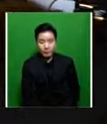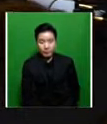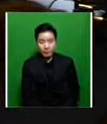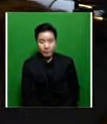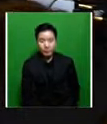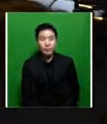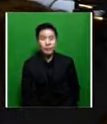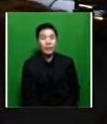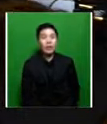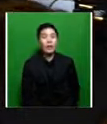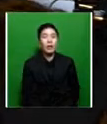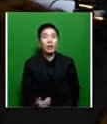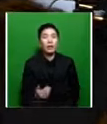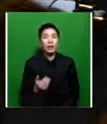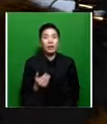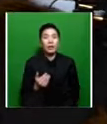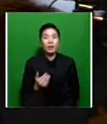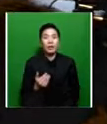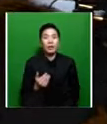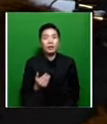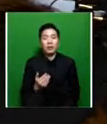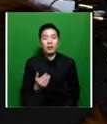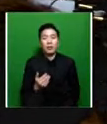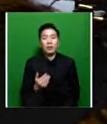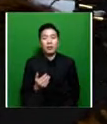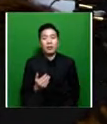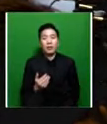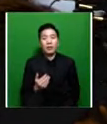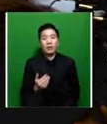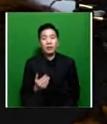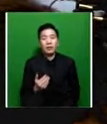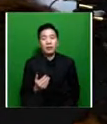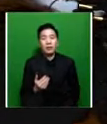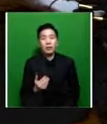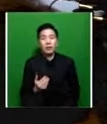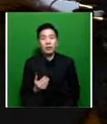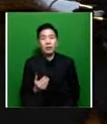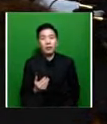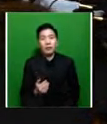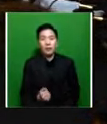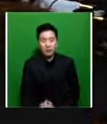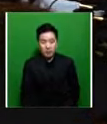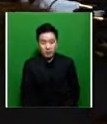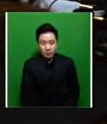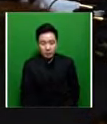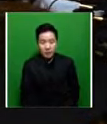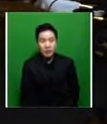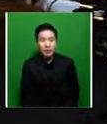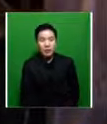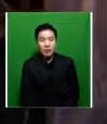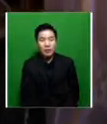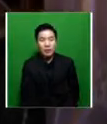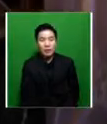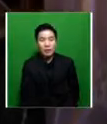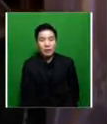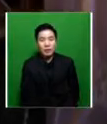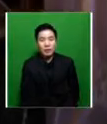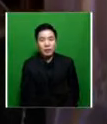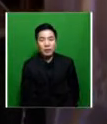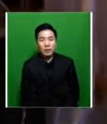ค่ะ ครับสวัสดีพี่น้องสื่อมวลชนและพี่น้องทางบ้านที่เคารพทุกท่านนะครับเมื่อกี้มีคำถามเรื่องสอบช่วยถามจะถามย้อนอีกครั้งหนึ่งเลย